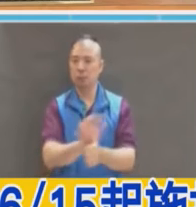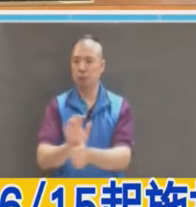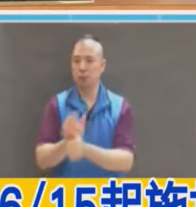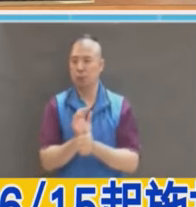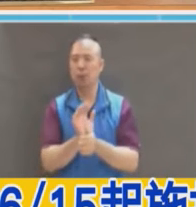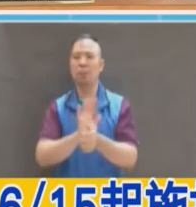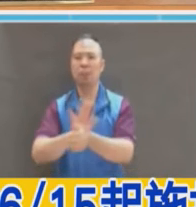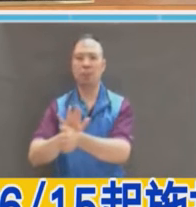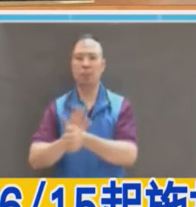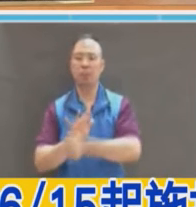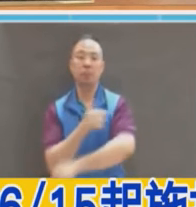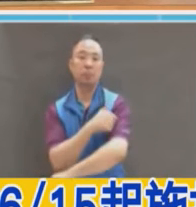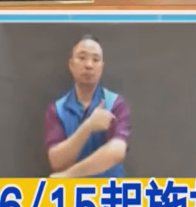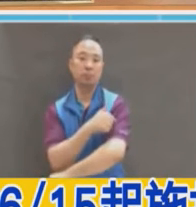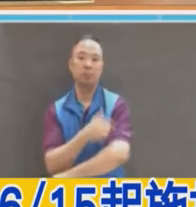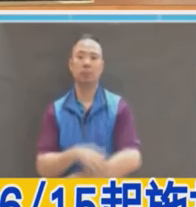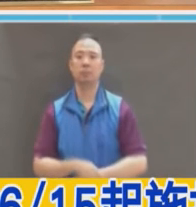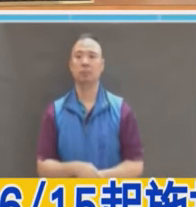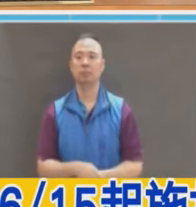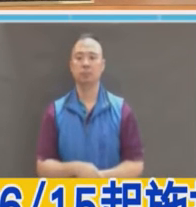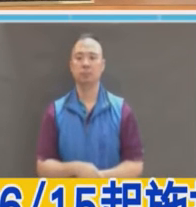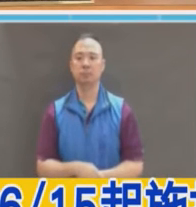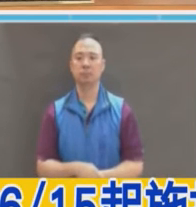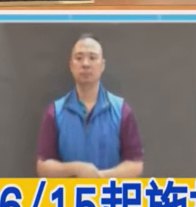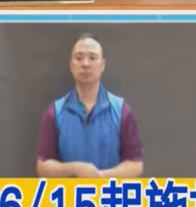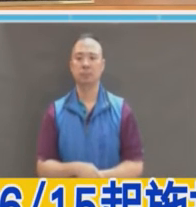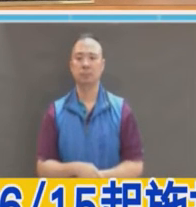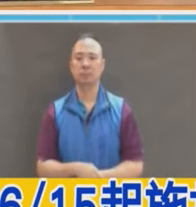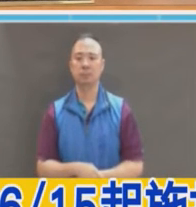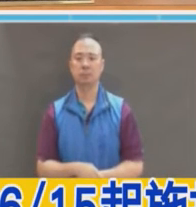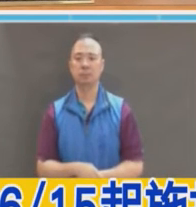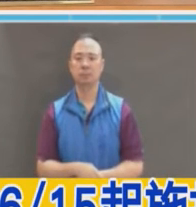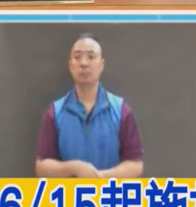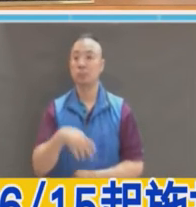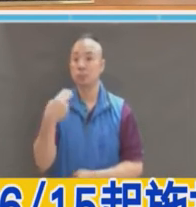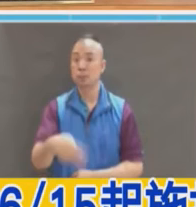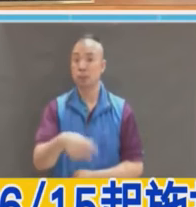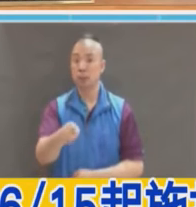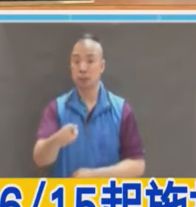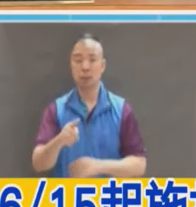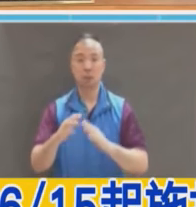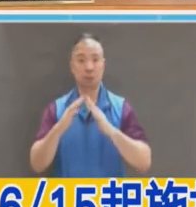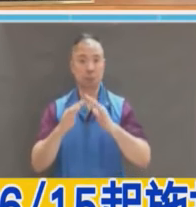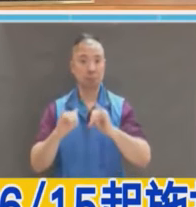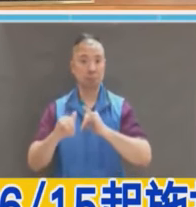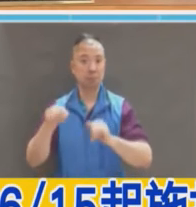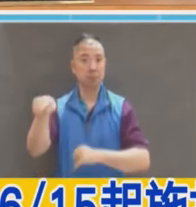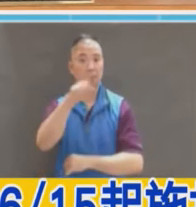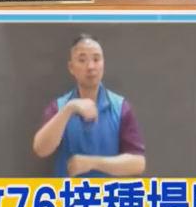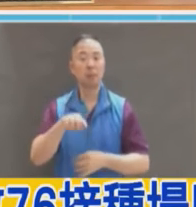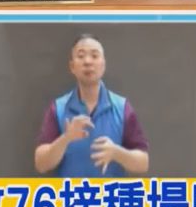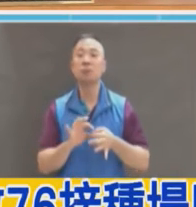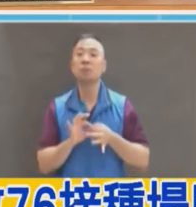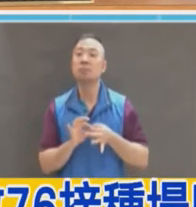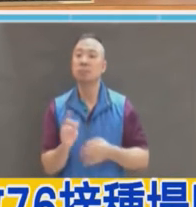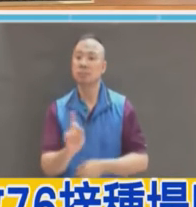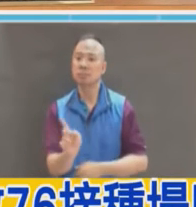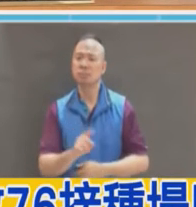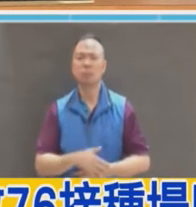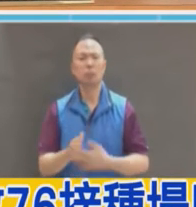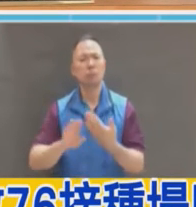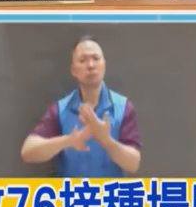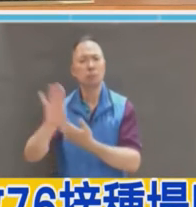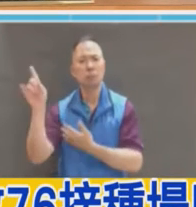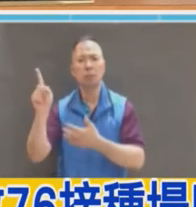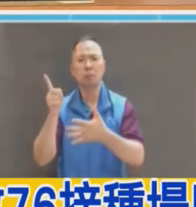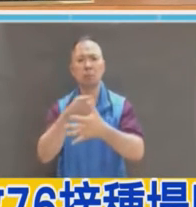分期分离分时段分流来做施打。这个时间点我